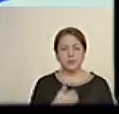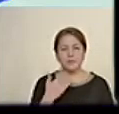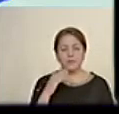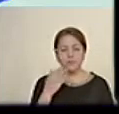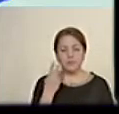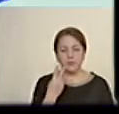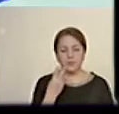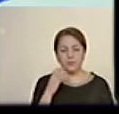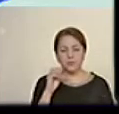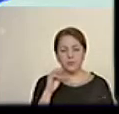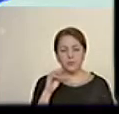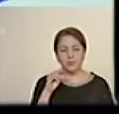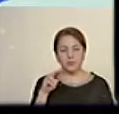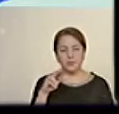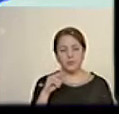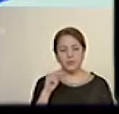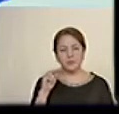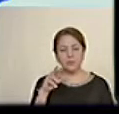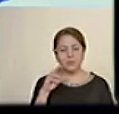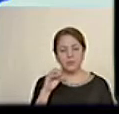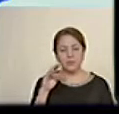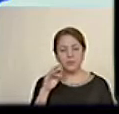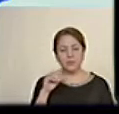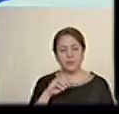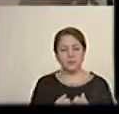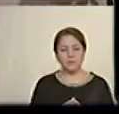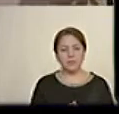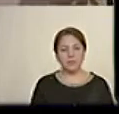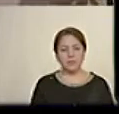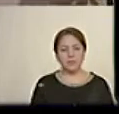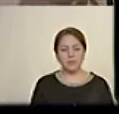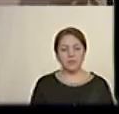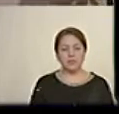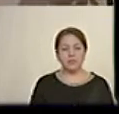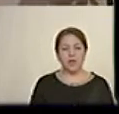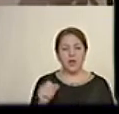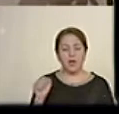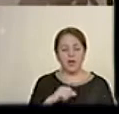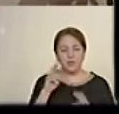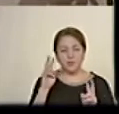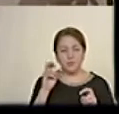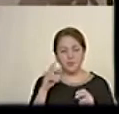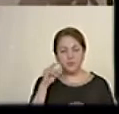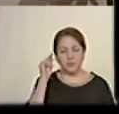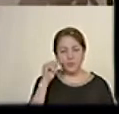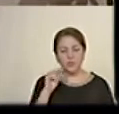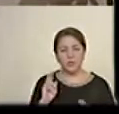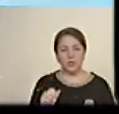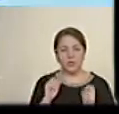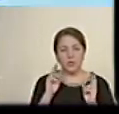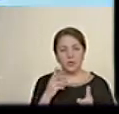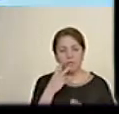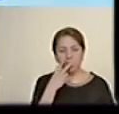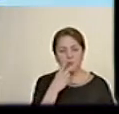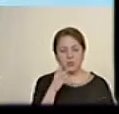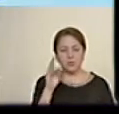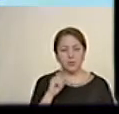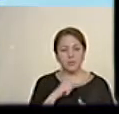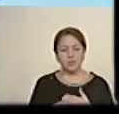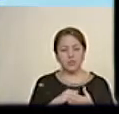второстепенного члена предложения «Обстоятельства». А тема урока – «Как указать на